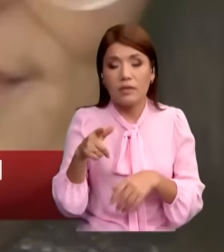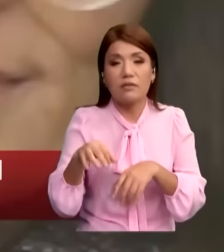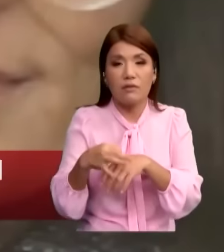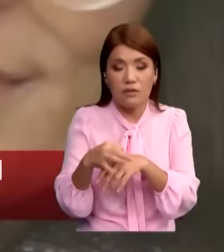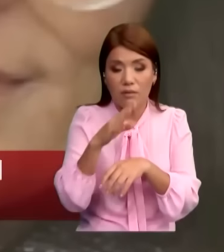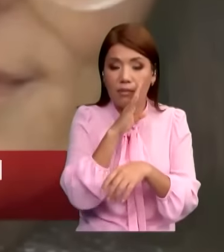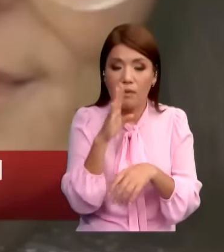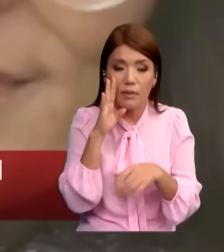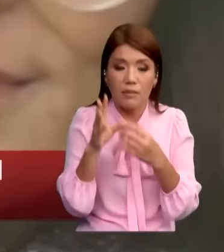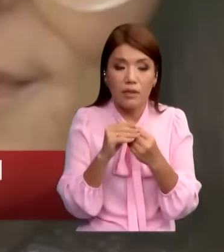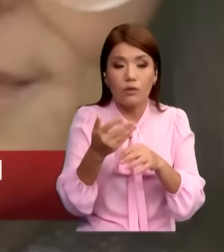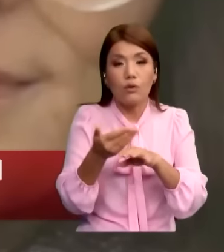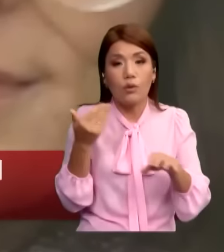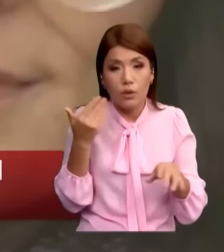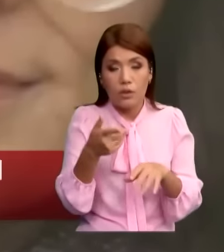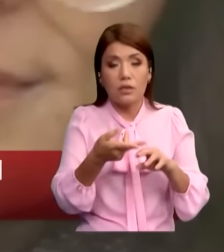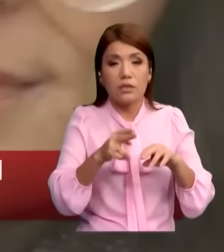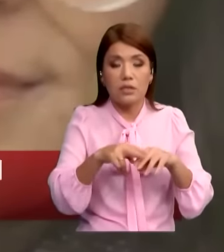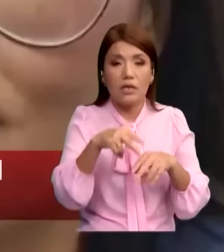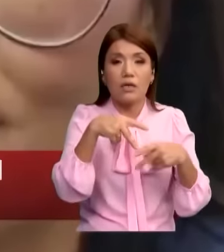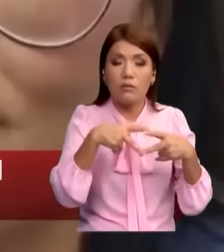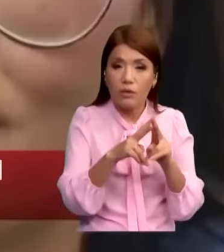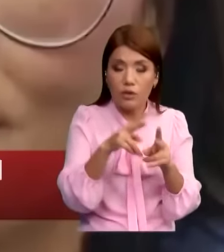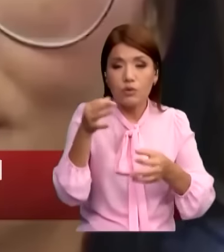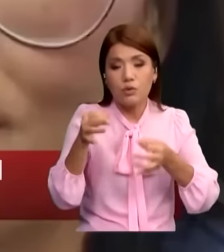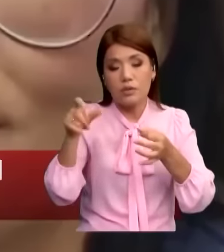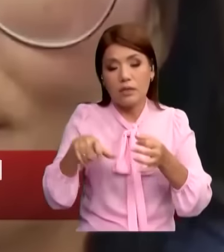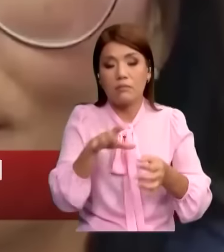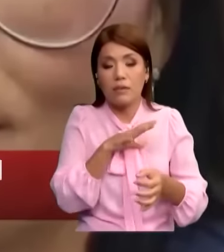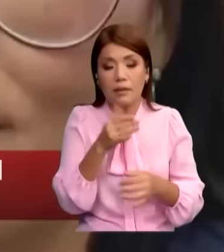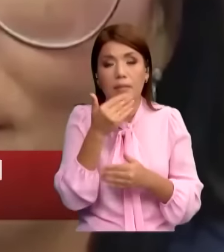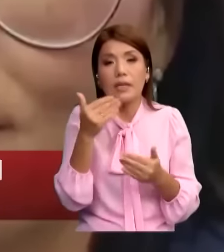До переезда в Европу она работала судьей в Астане. Последний раз ее